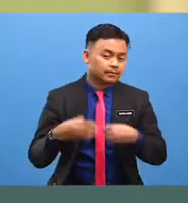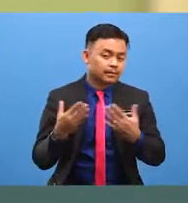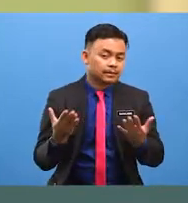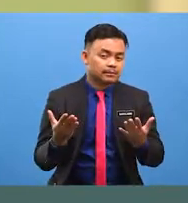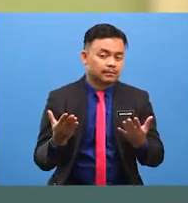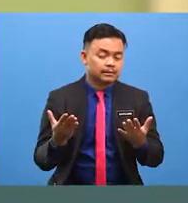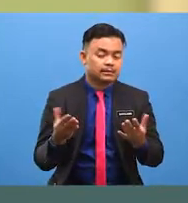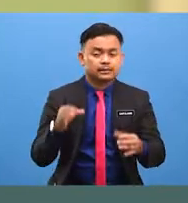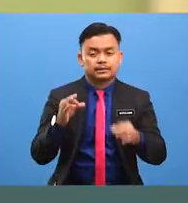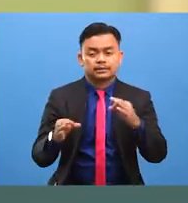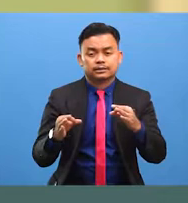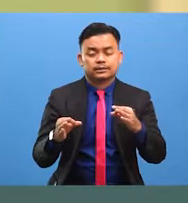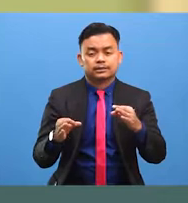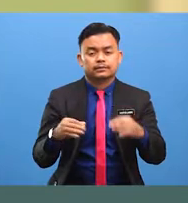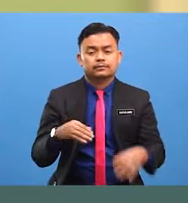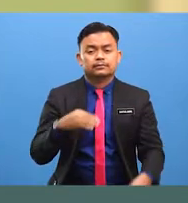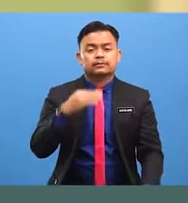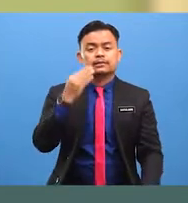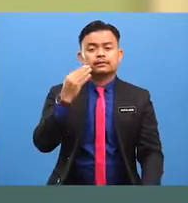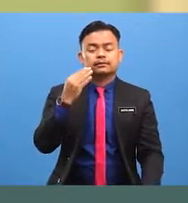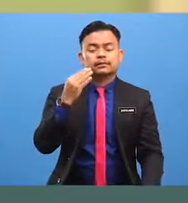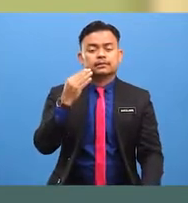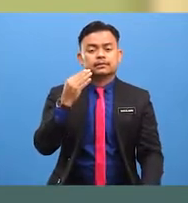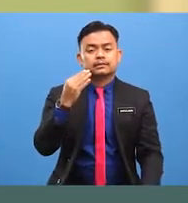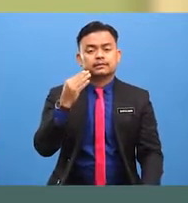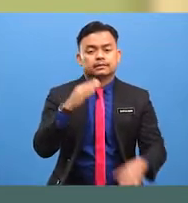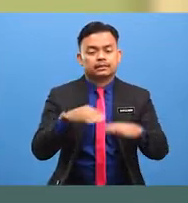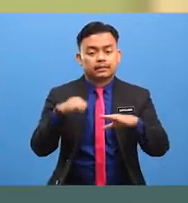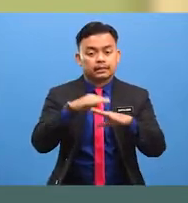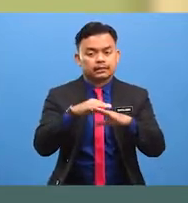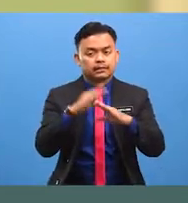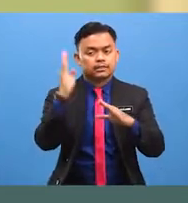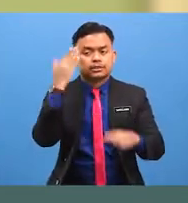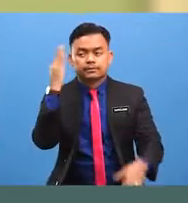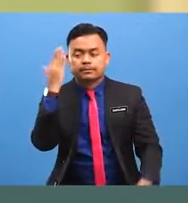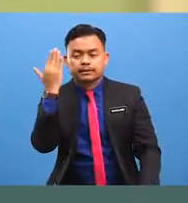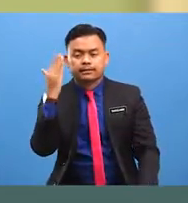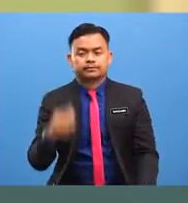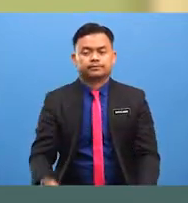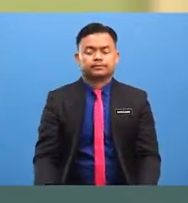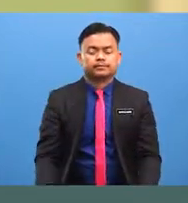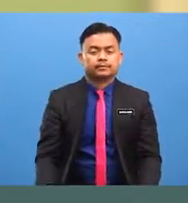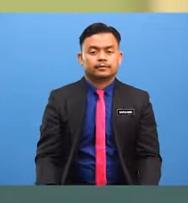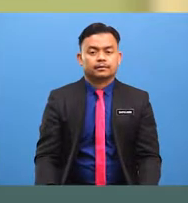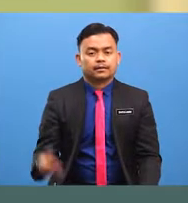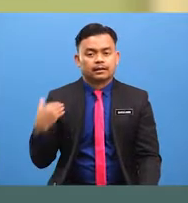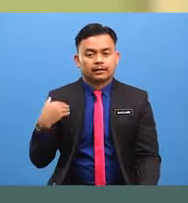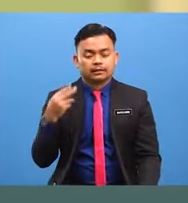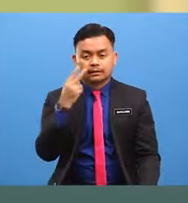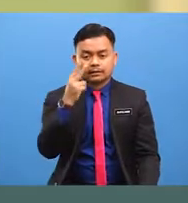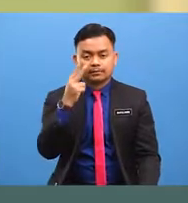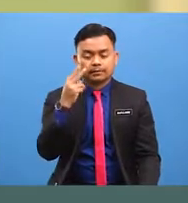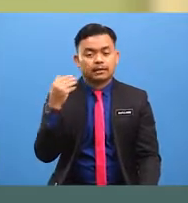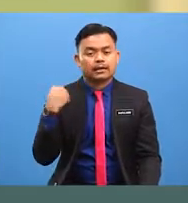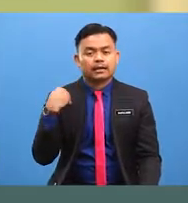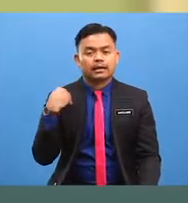Bagaimana pula jika kamu bernafas di atas cermin? Adakah kamu nampak terhasilnya